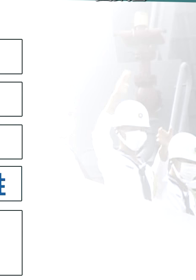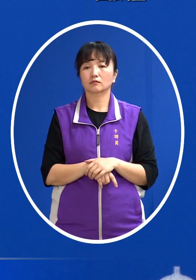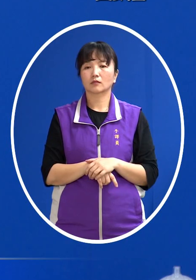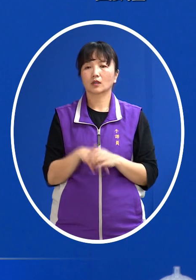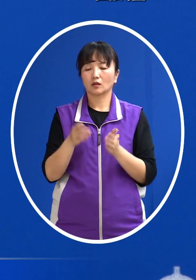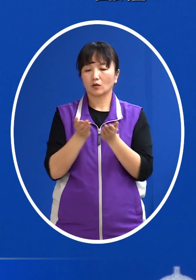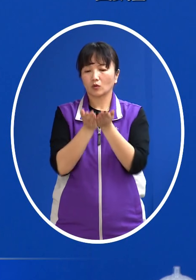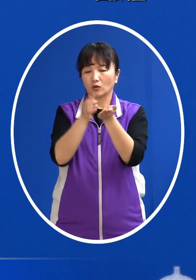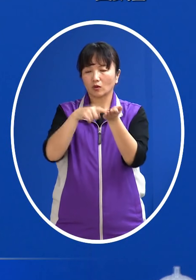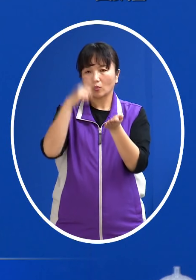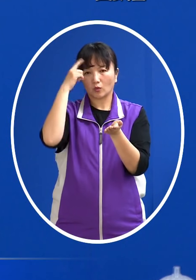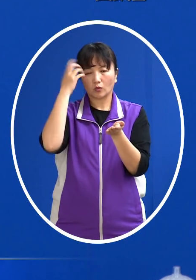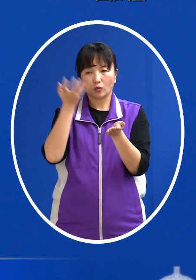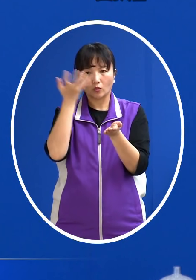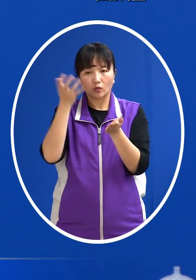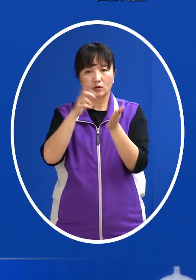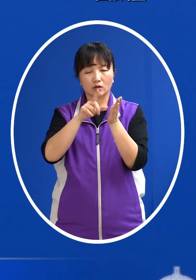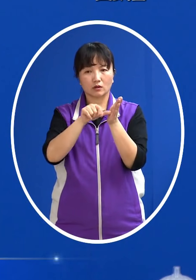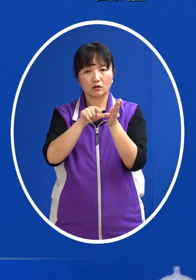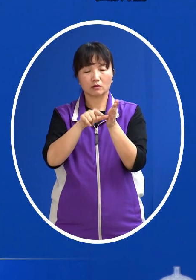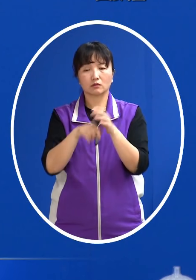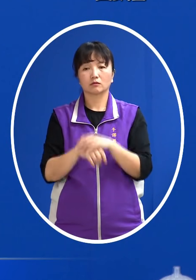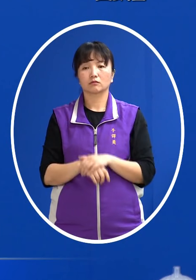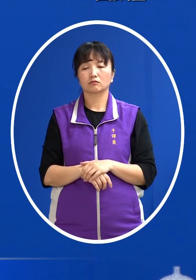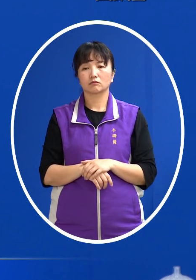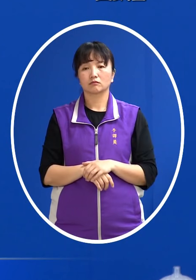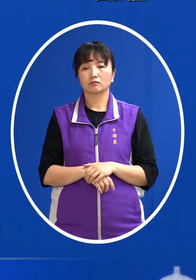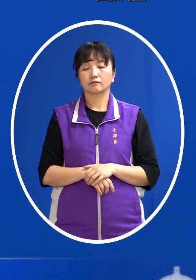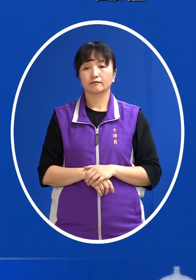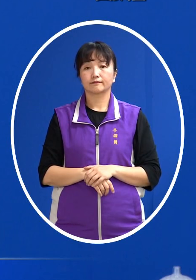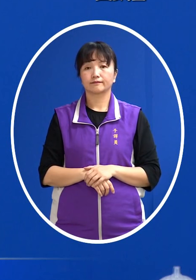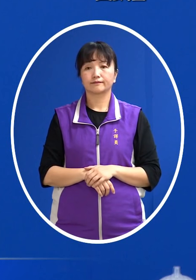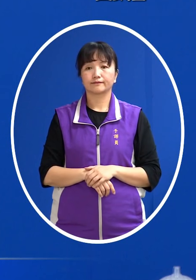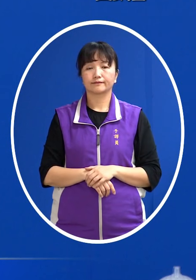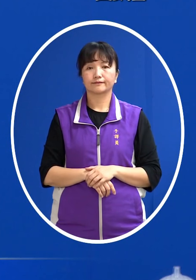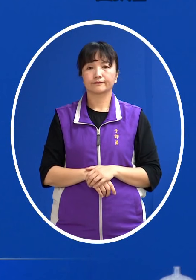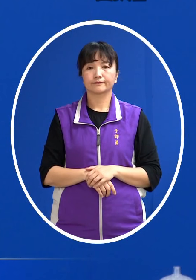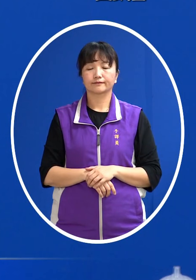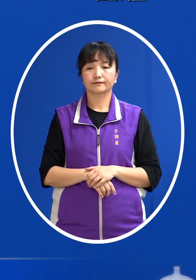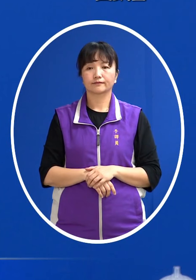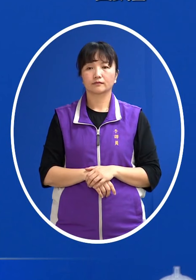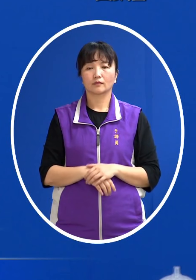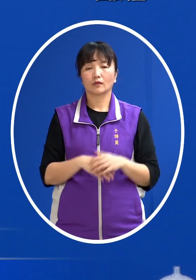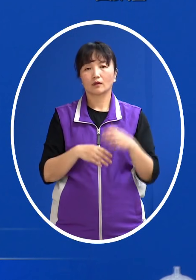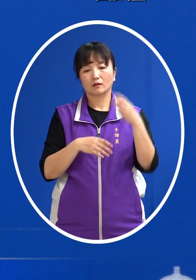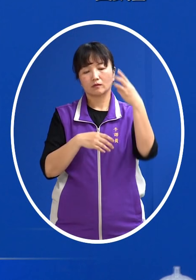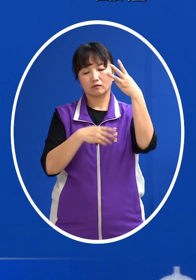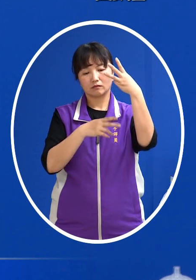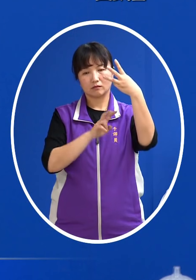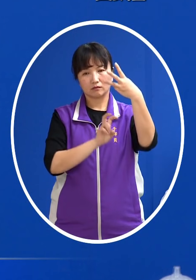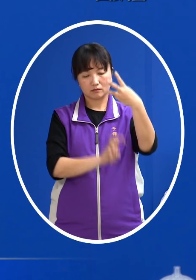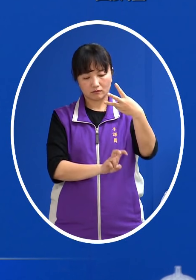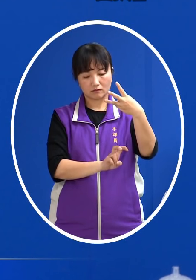感染。 出现发烧的时间点来看，其实是落在